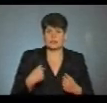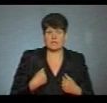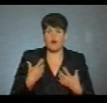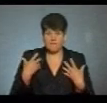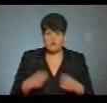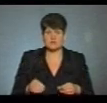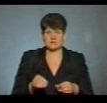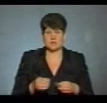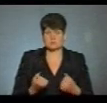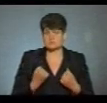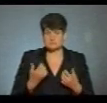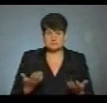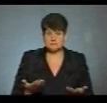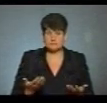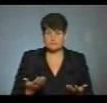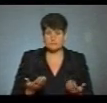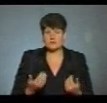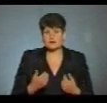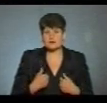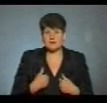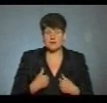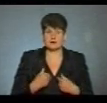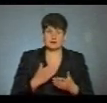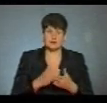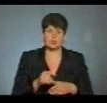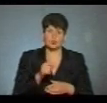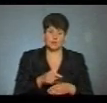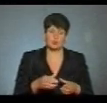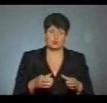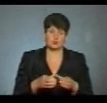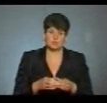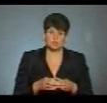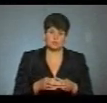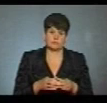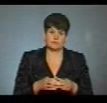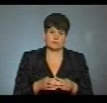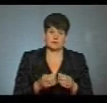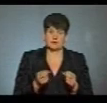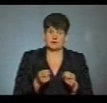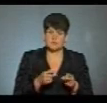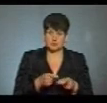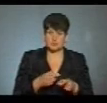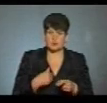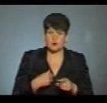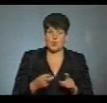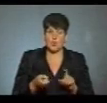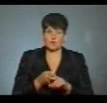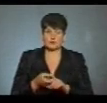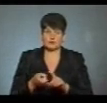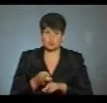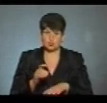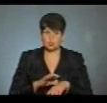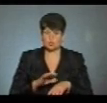імунні, цілком може таке бути, бо я належу до тої категорії, знову ж таки, групи ризику, оскільки я контактую з такими